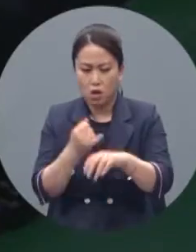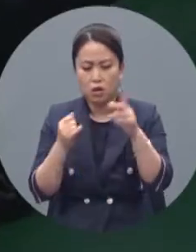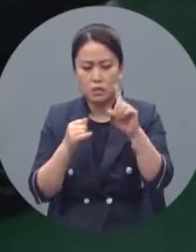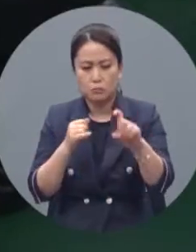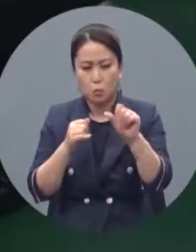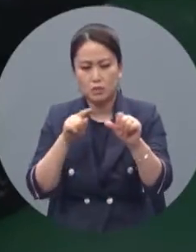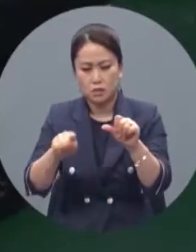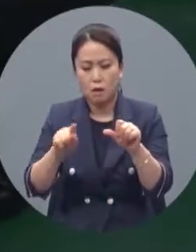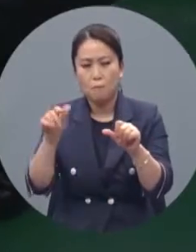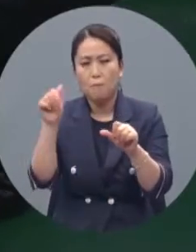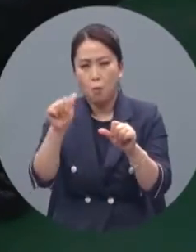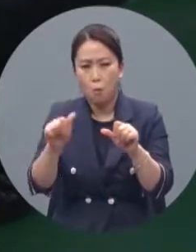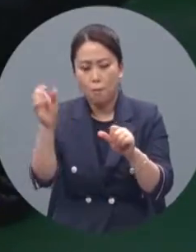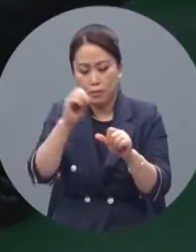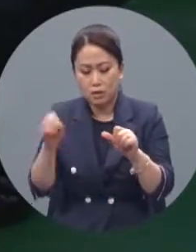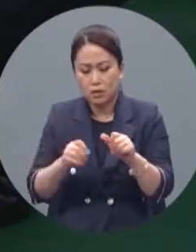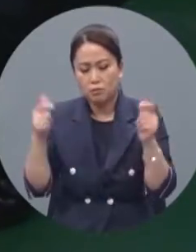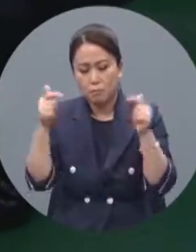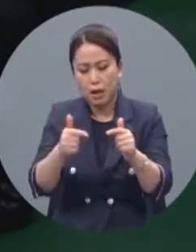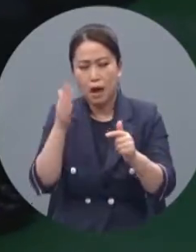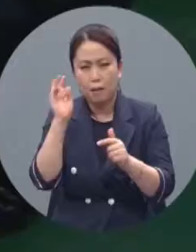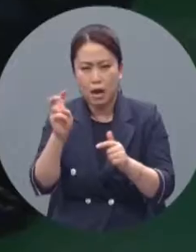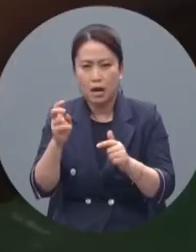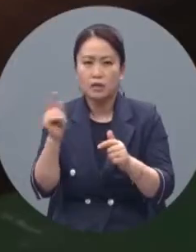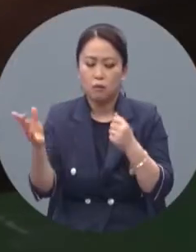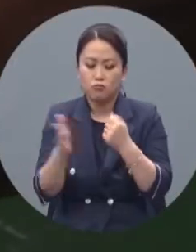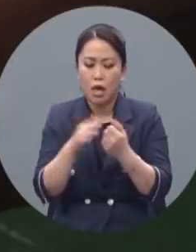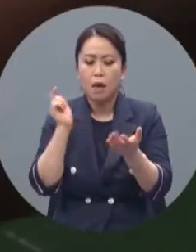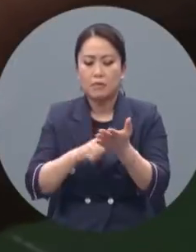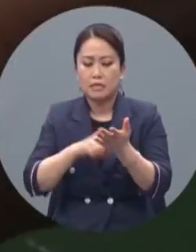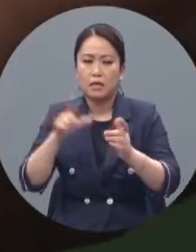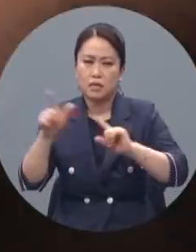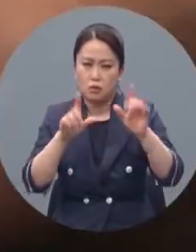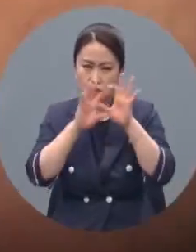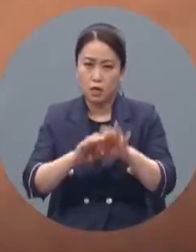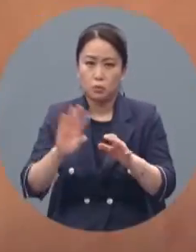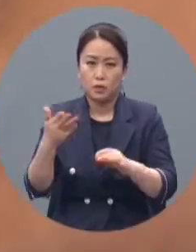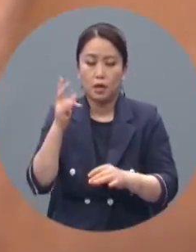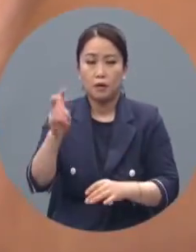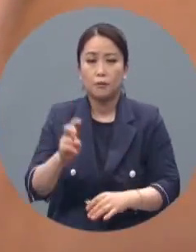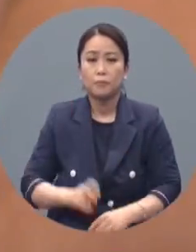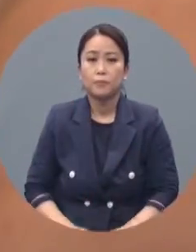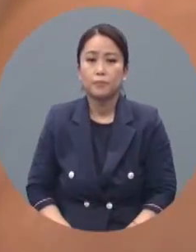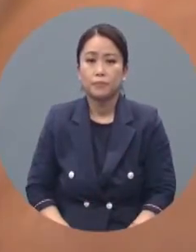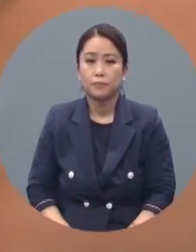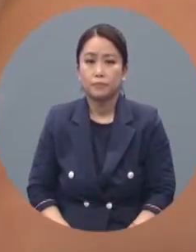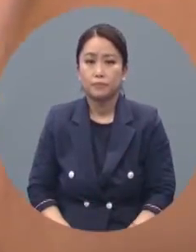있어 전력 수급 비상 상황은 당분간 이어질 전망입니다. MBC 뉴스 배범호입니다.